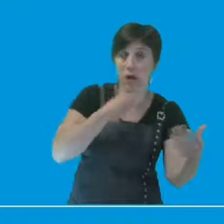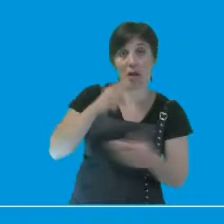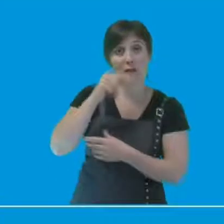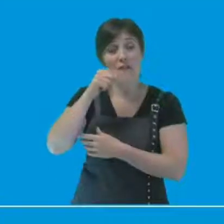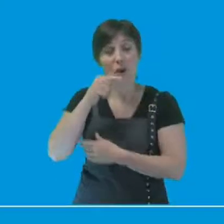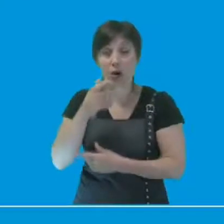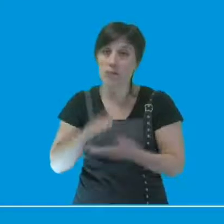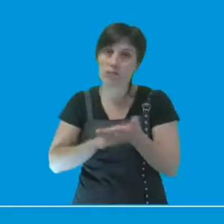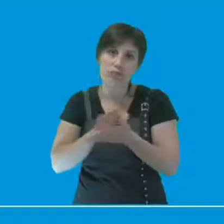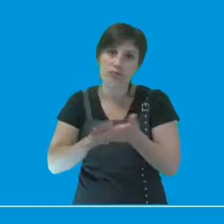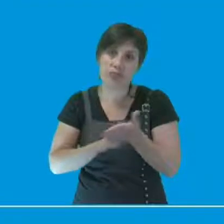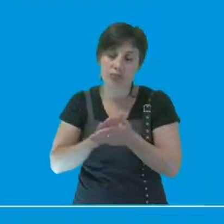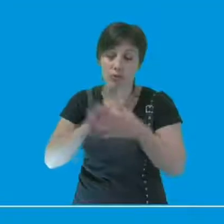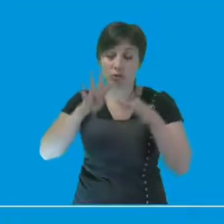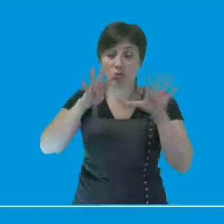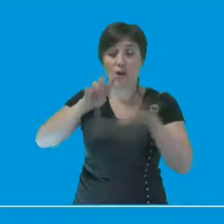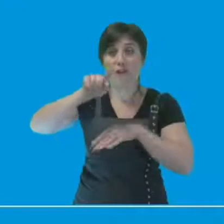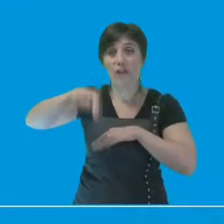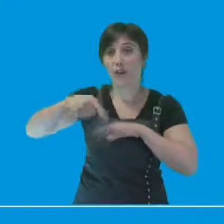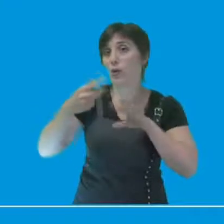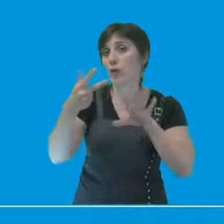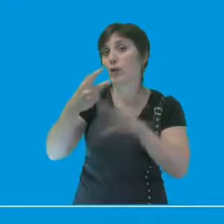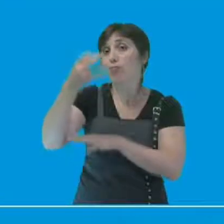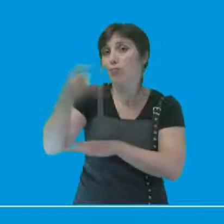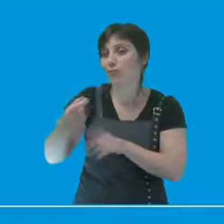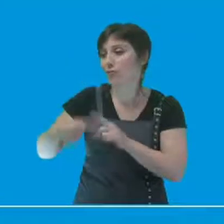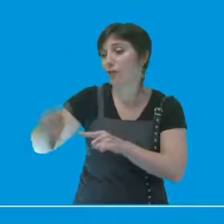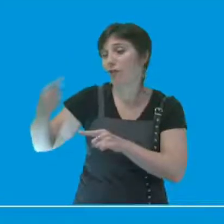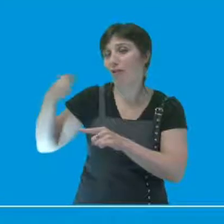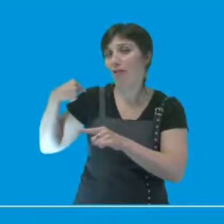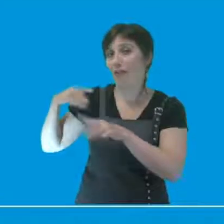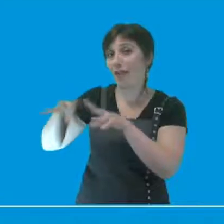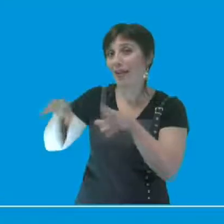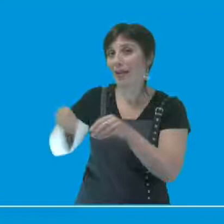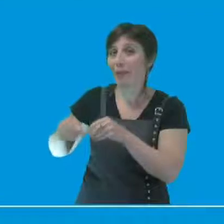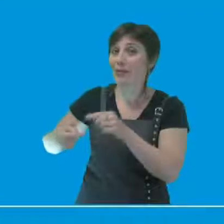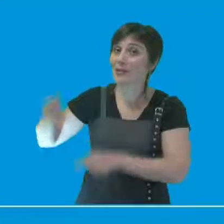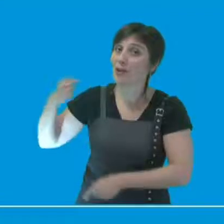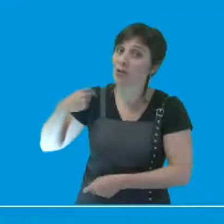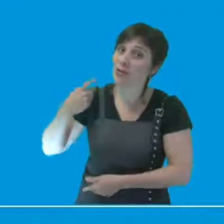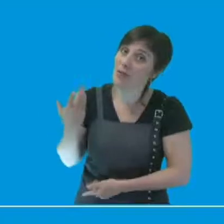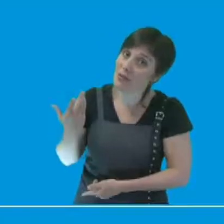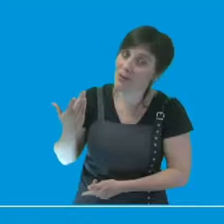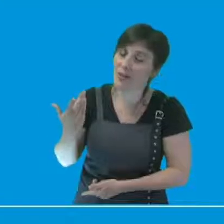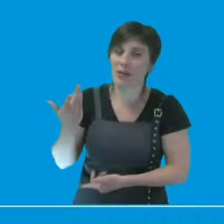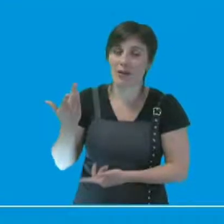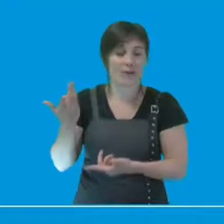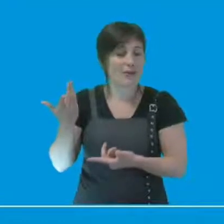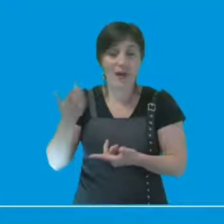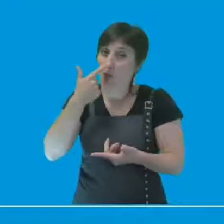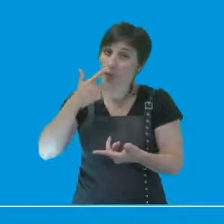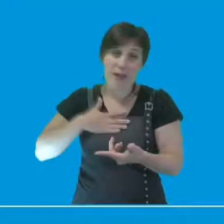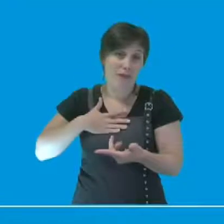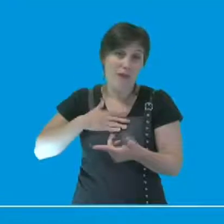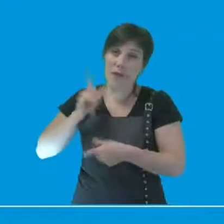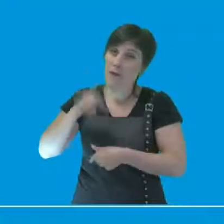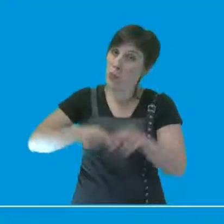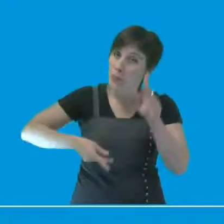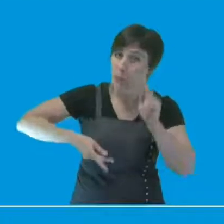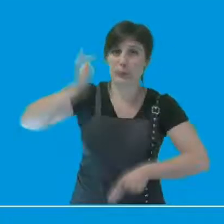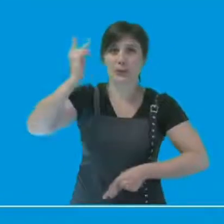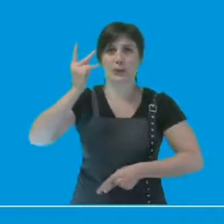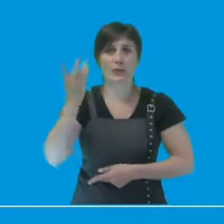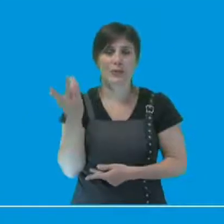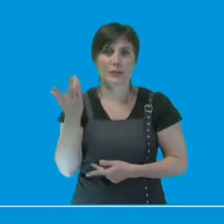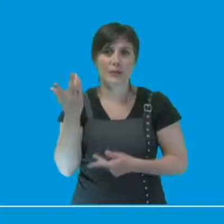de 9,08% à la fin du mandat dernier. La région se doit d'aller plus loin, notamment dans son soutien aux